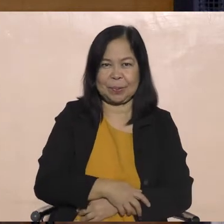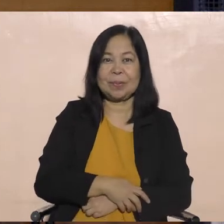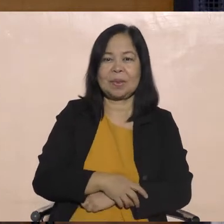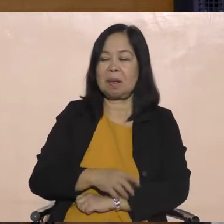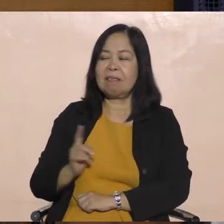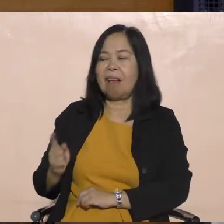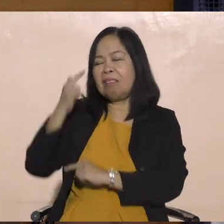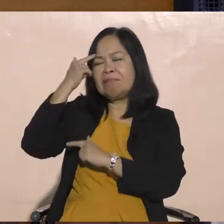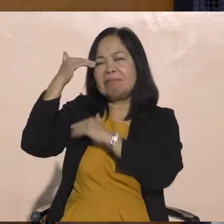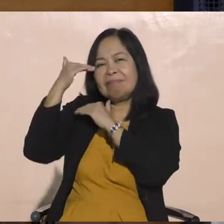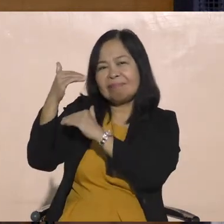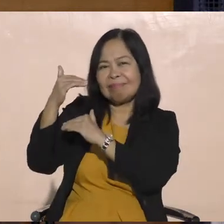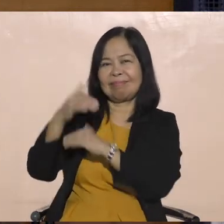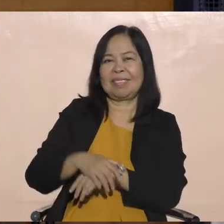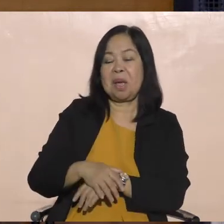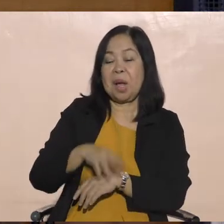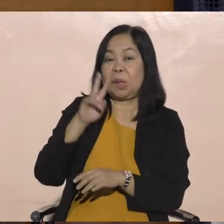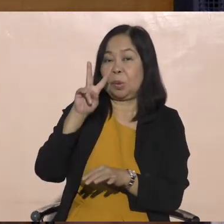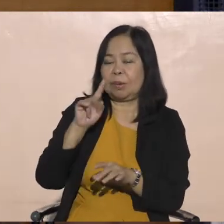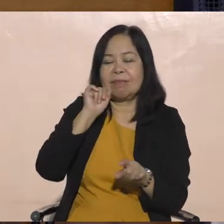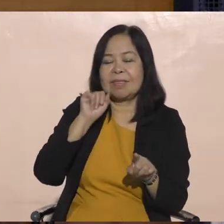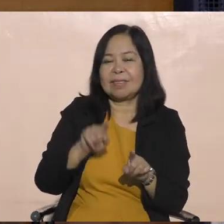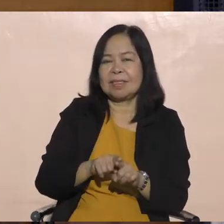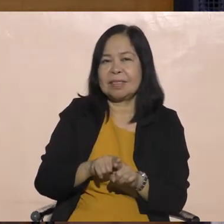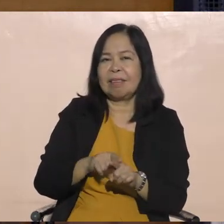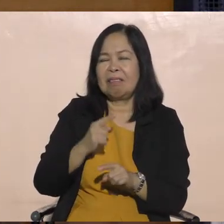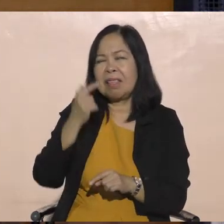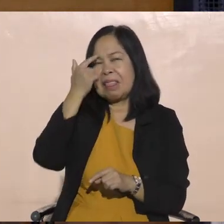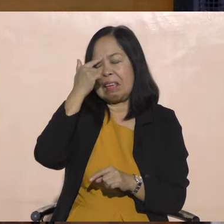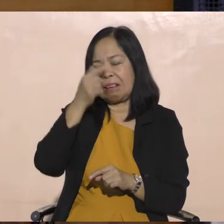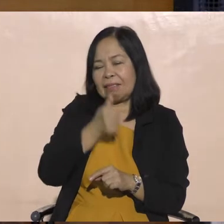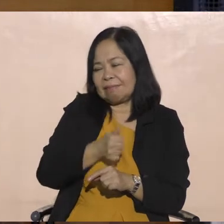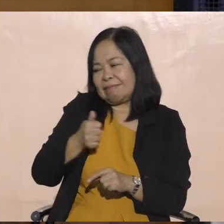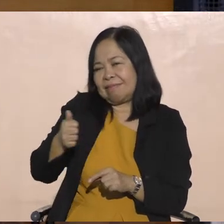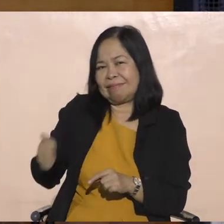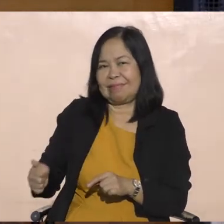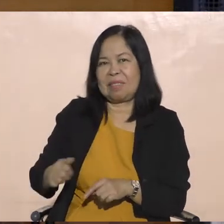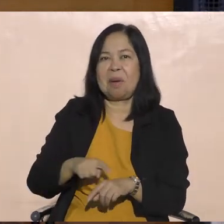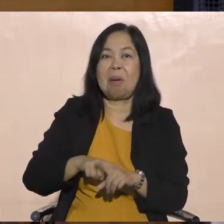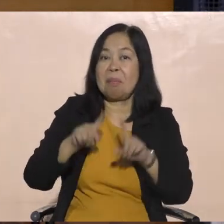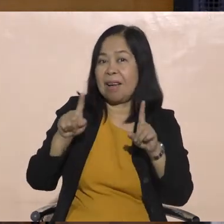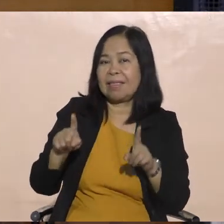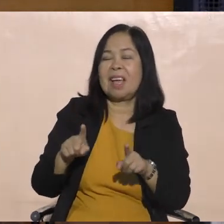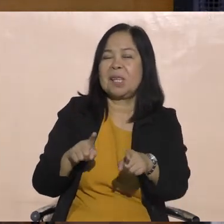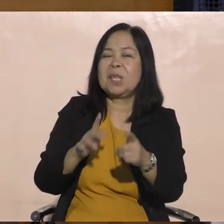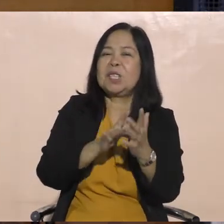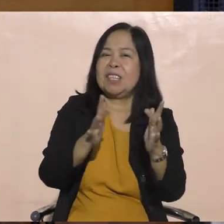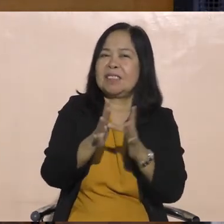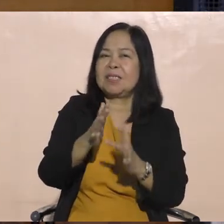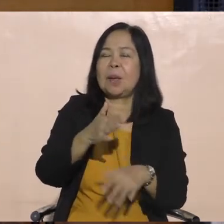Diyos. God never fails. Hallelujah. God always does the right thing.